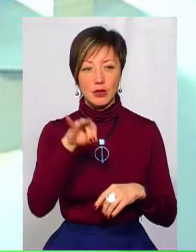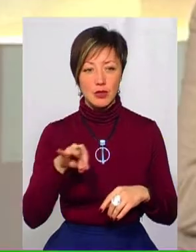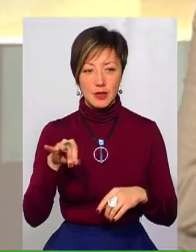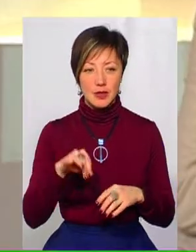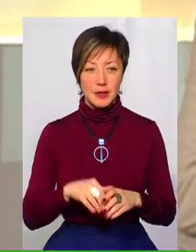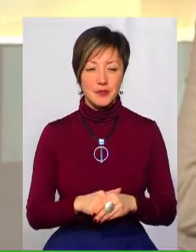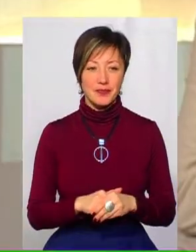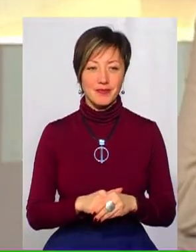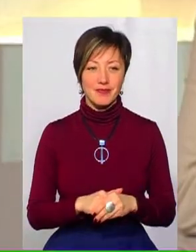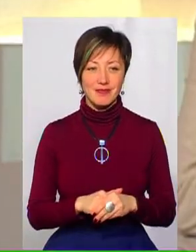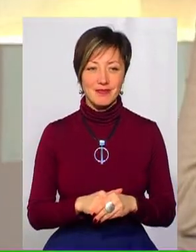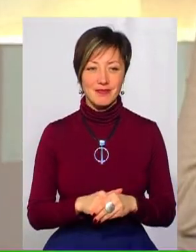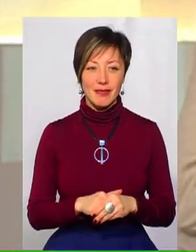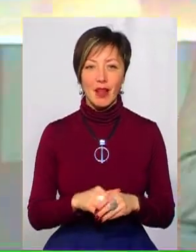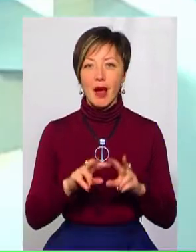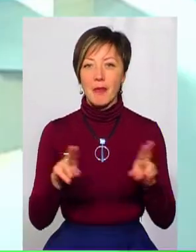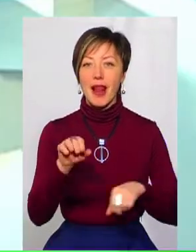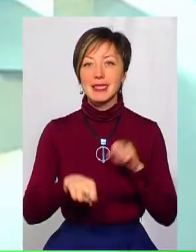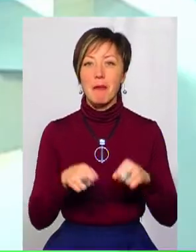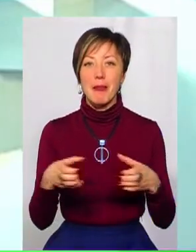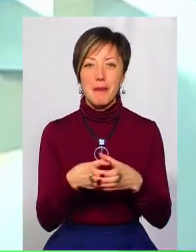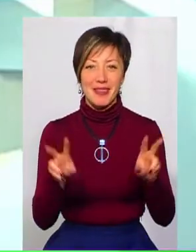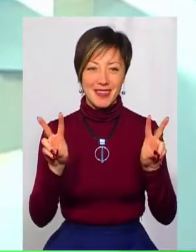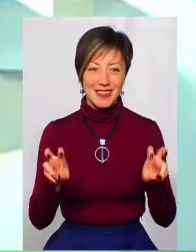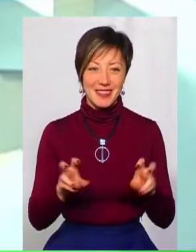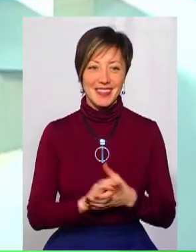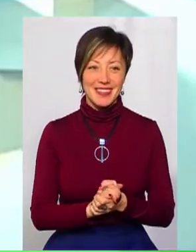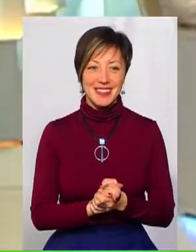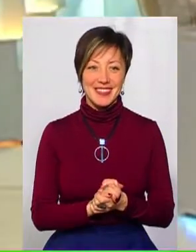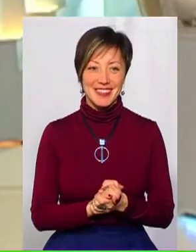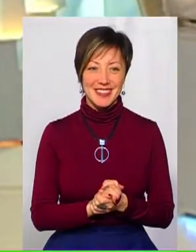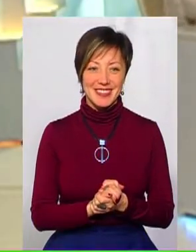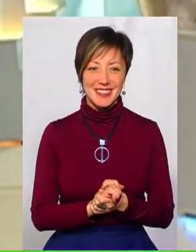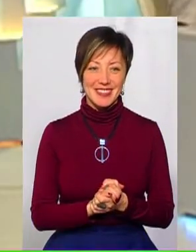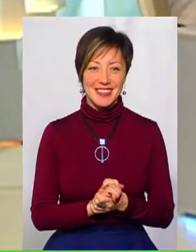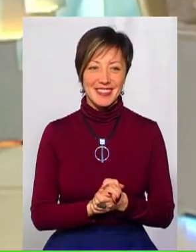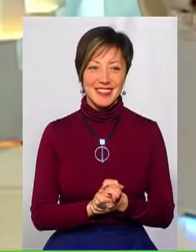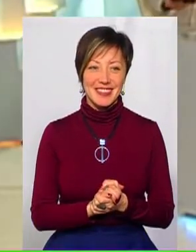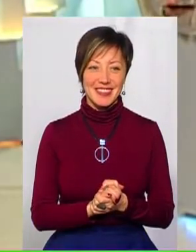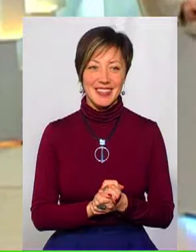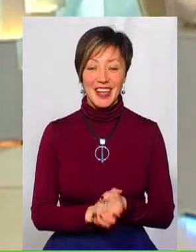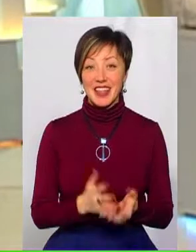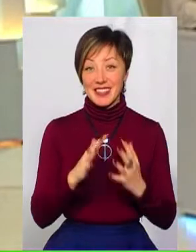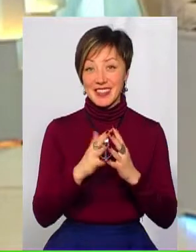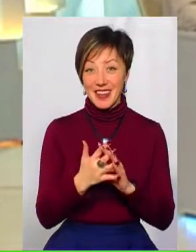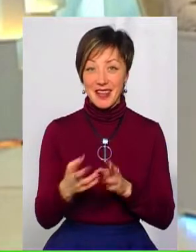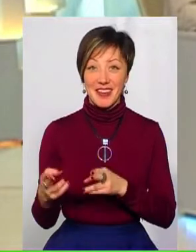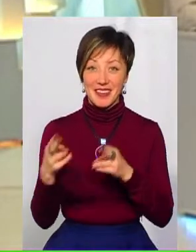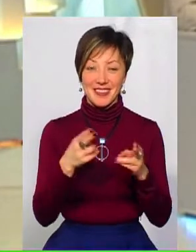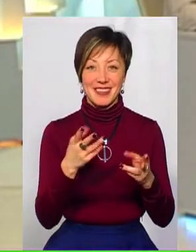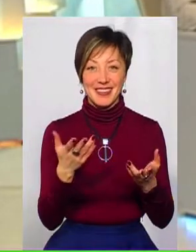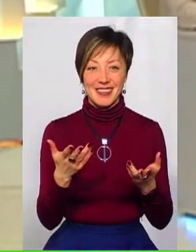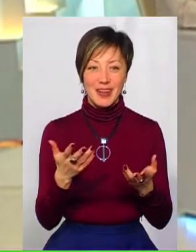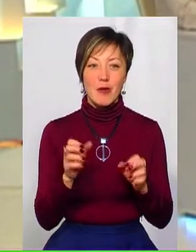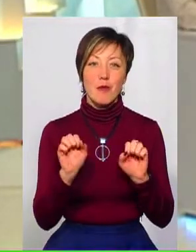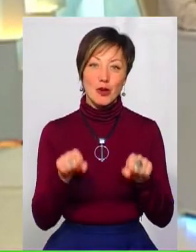як лісопедний батальйон, наприклад. Ну, окей, не дуже вдалий приклад. Тільки що згадав, ну, достали з села. Ну,